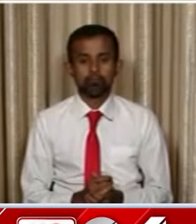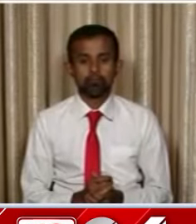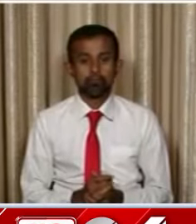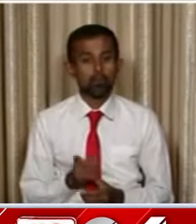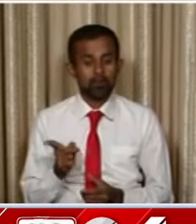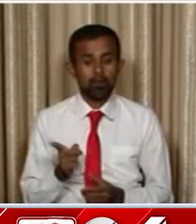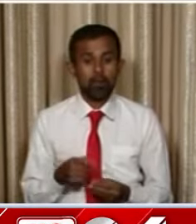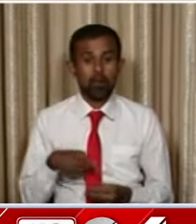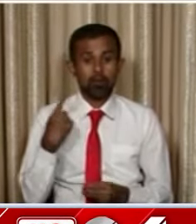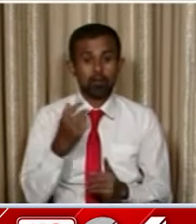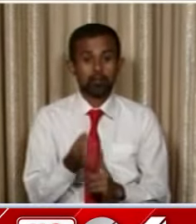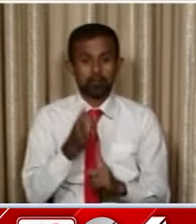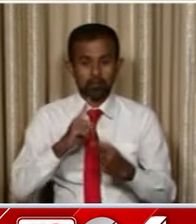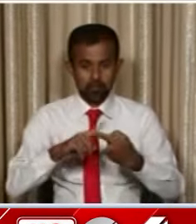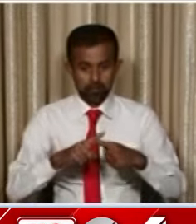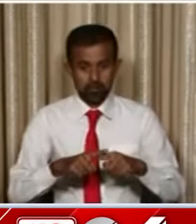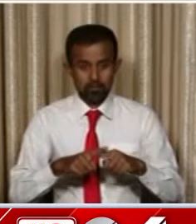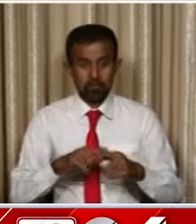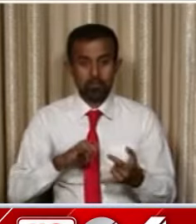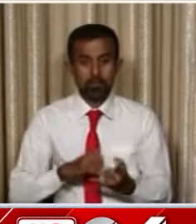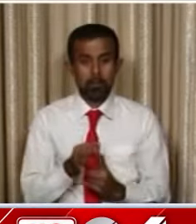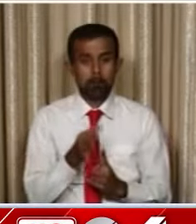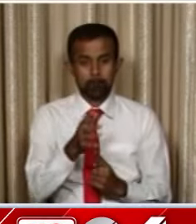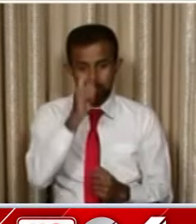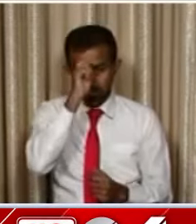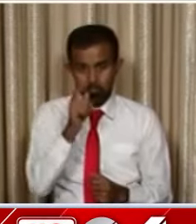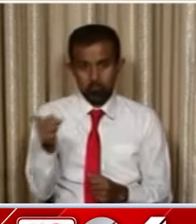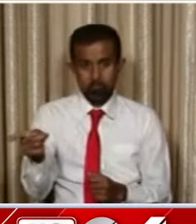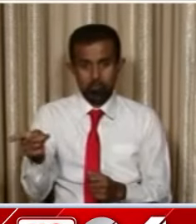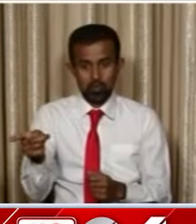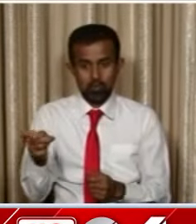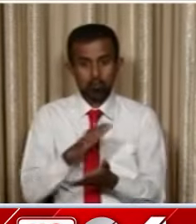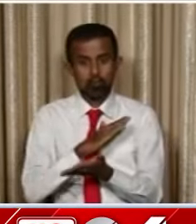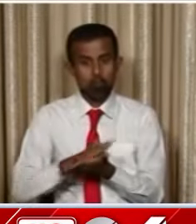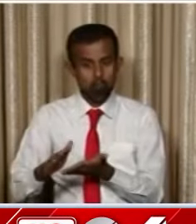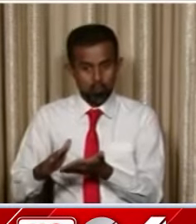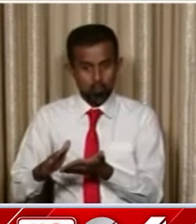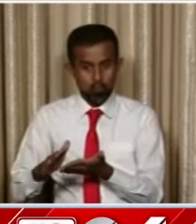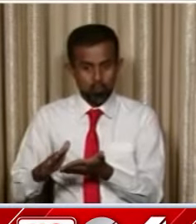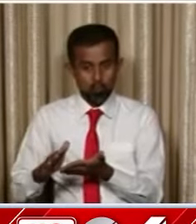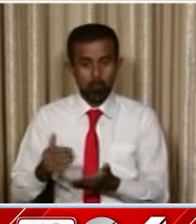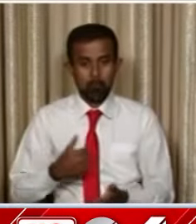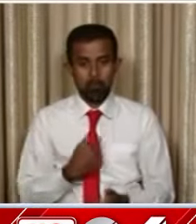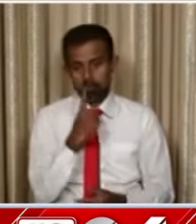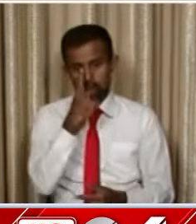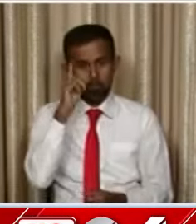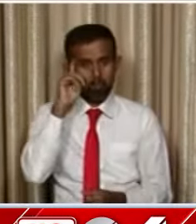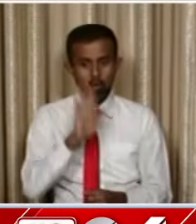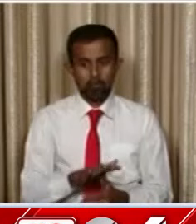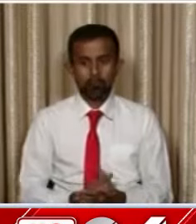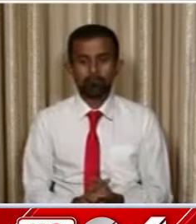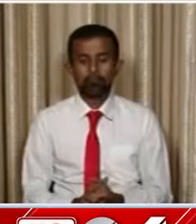වෙනුවෙන් ලබන ජනාධිපතිවරණයේදී සජිත් ප්‍රේමදාස මහත්මයා සහාය පළ කිරීම මාගේ ඒකායන